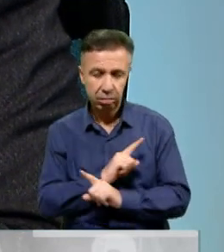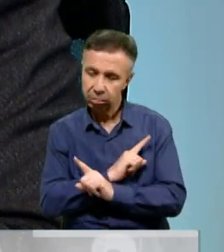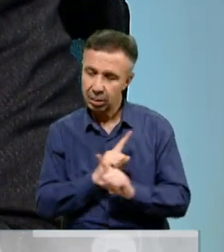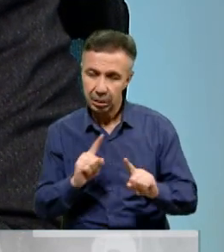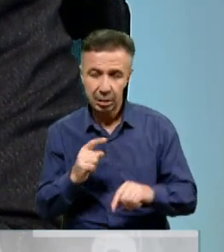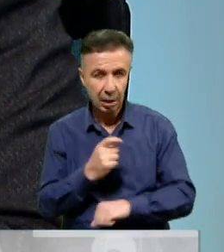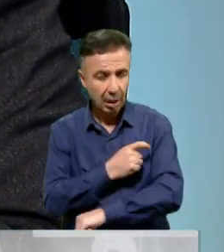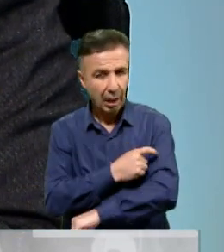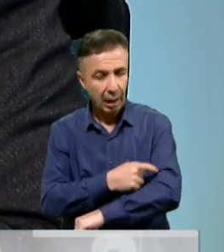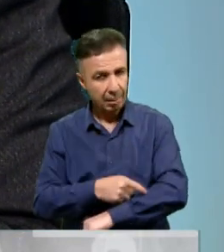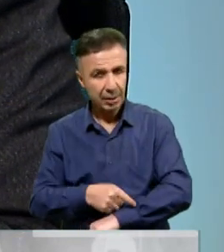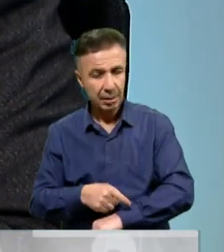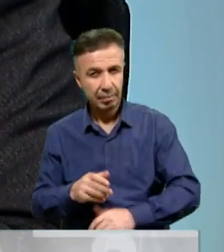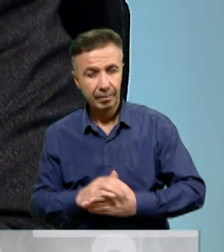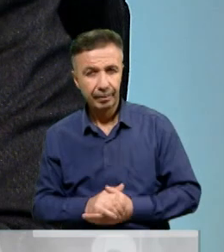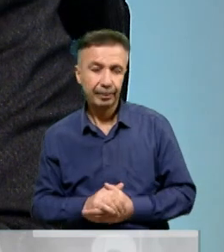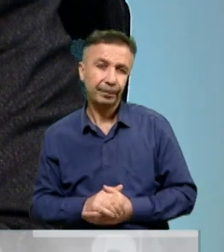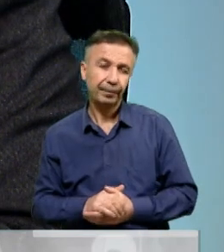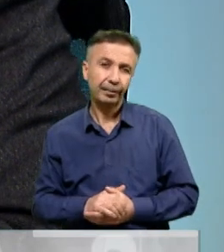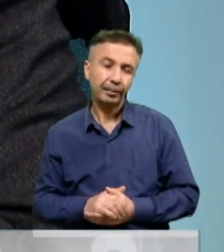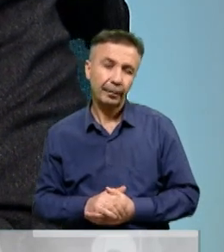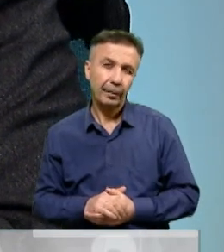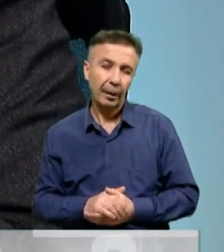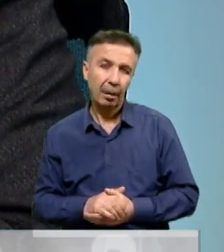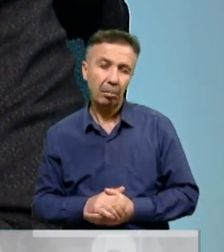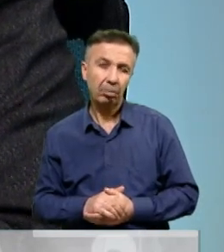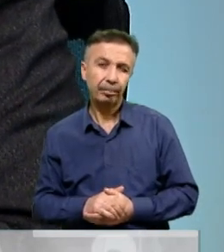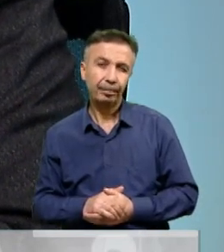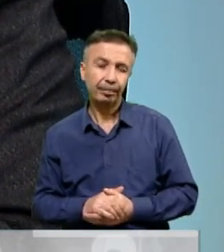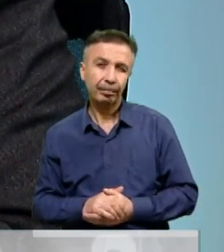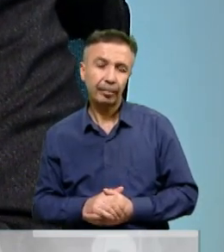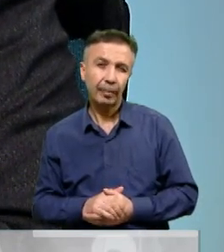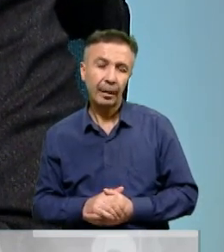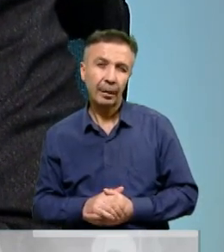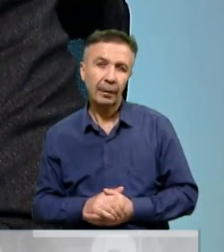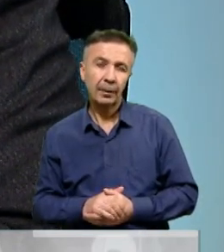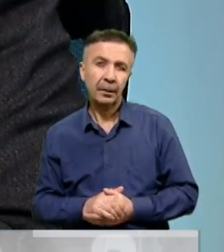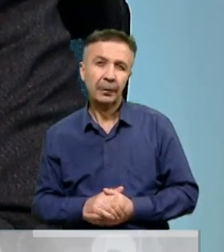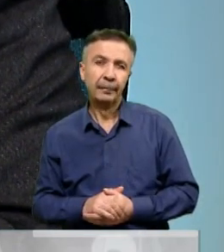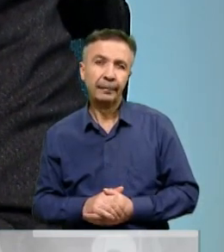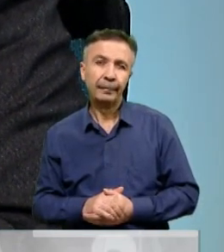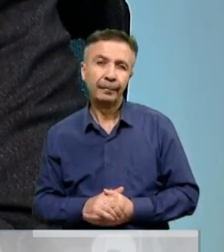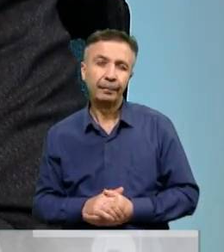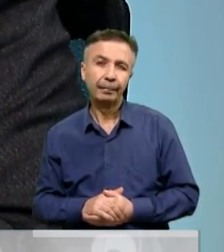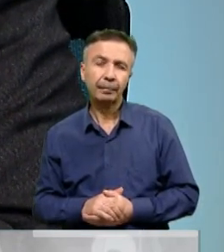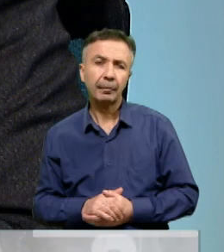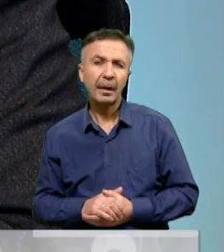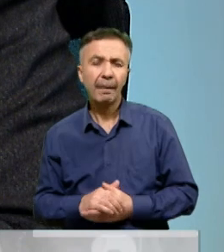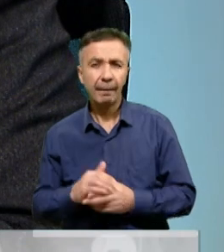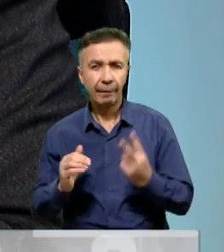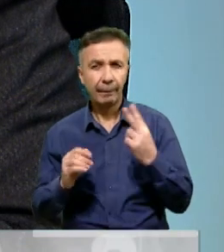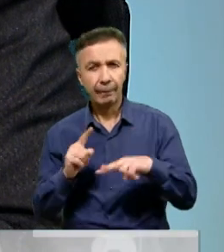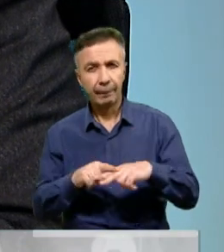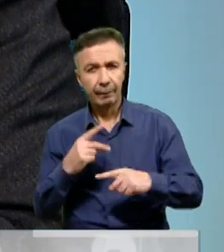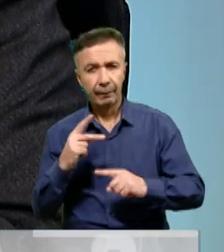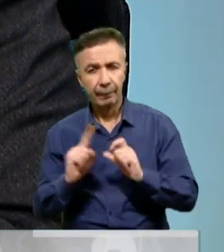haramdır. Yani bunun efendim daha fazla detayına girmeye de gerek yoktur. Vadesiz hesaplara